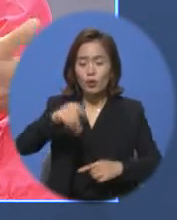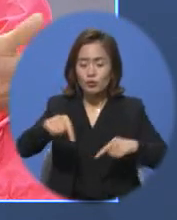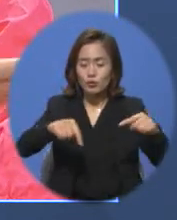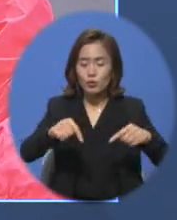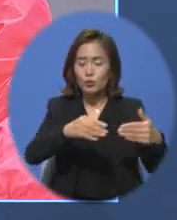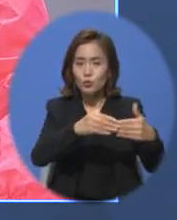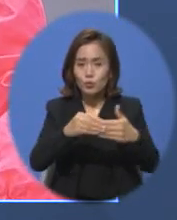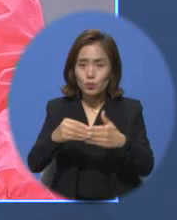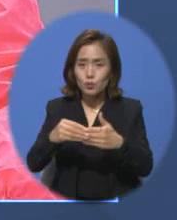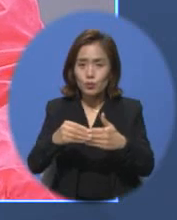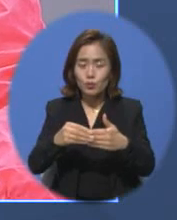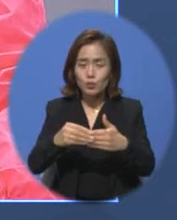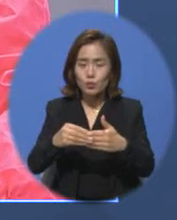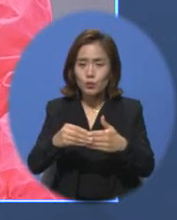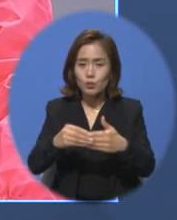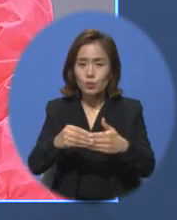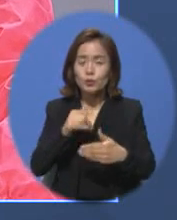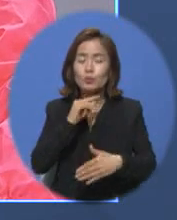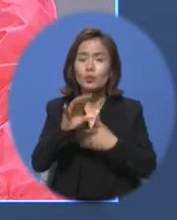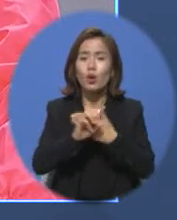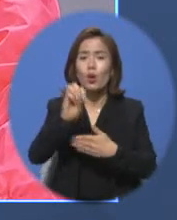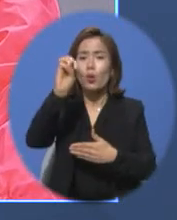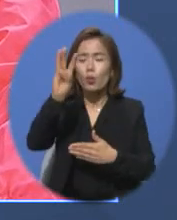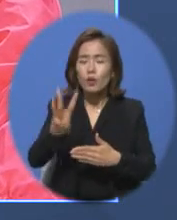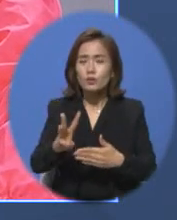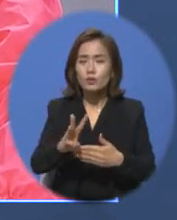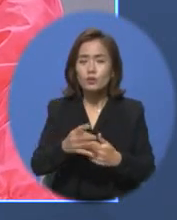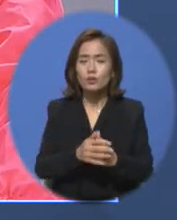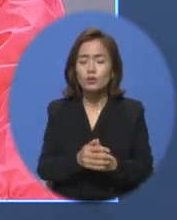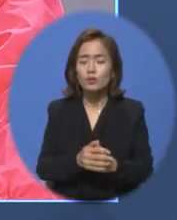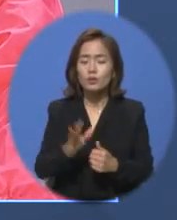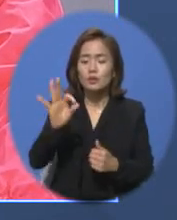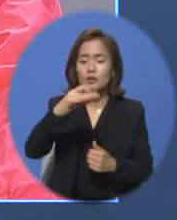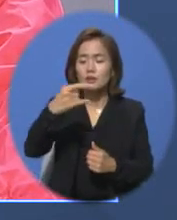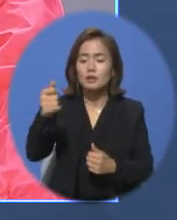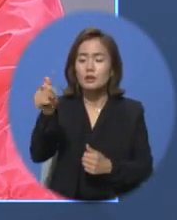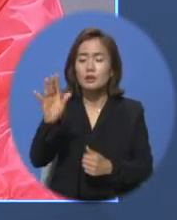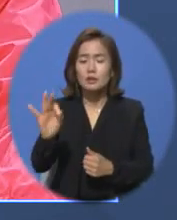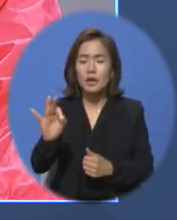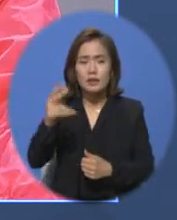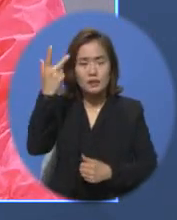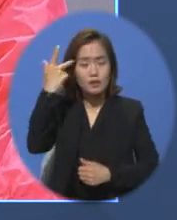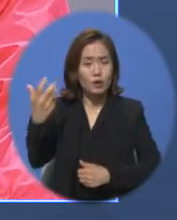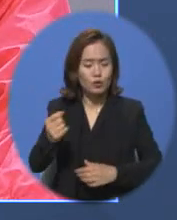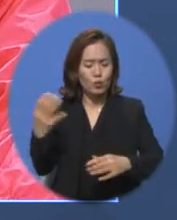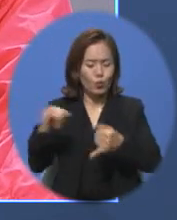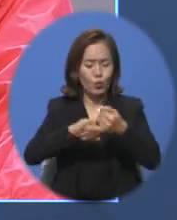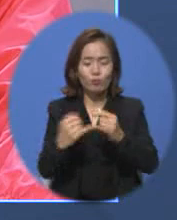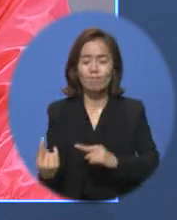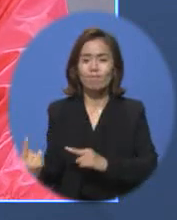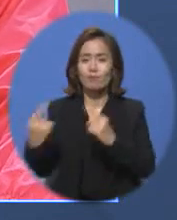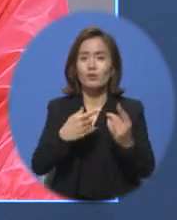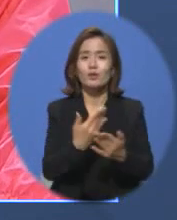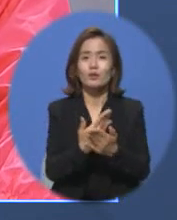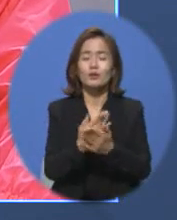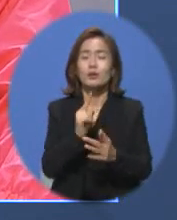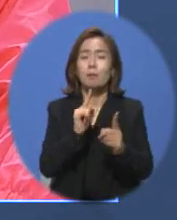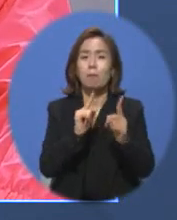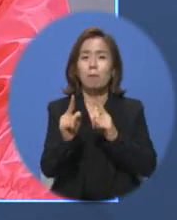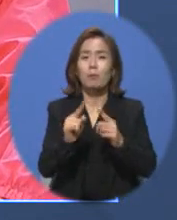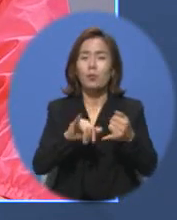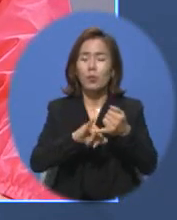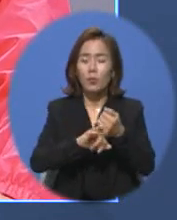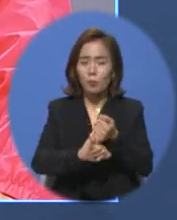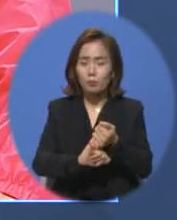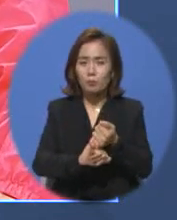앞으로국회의원이되거나광주시의지도자가되는모든이들이 광주가의의도시라는사실을기억해주셨으면합니다.그러니부디 정의의정신을잃지마십시오.그것